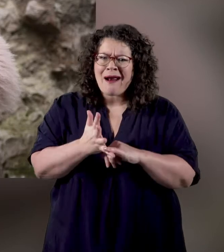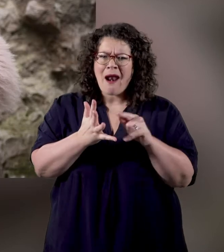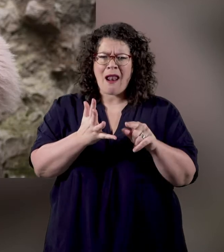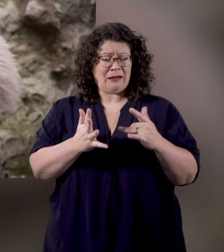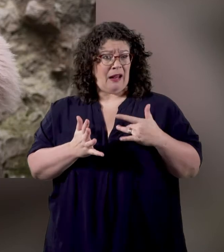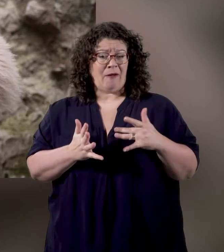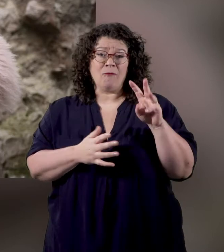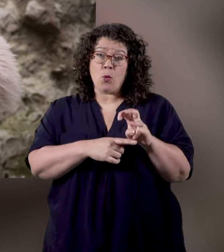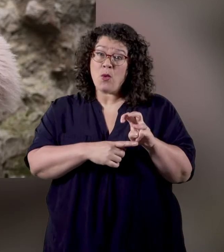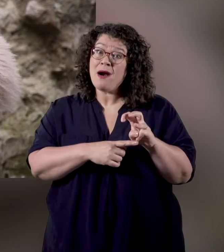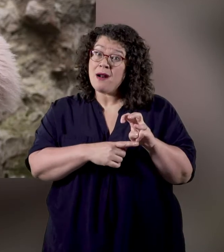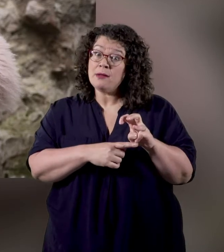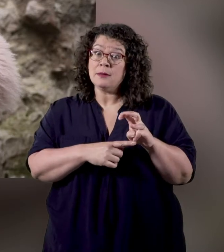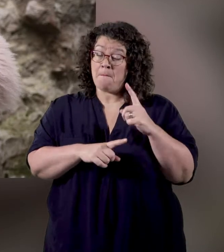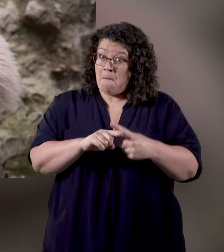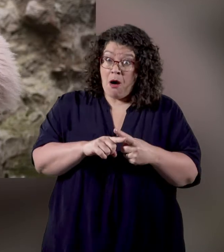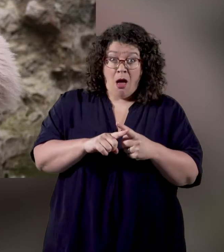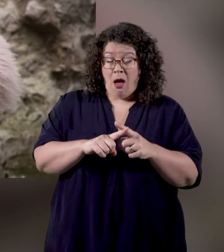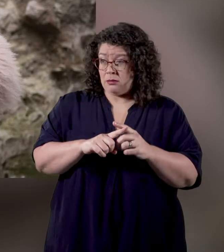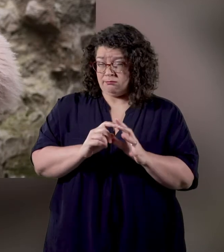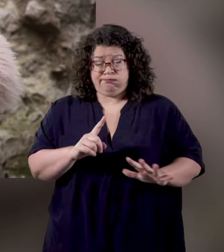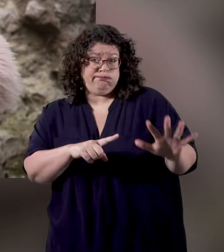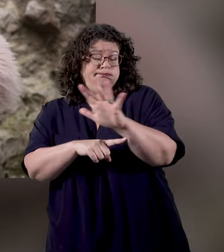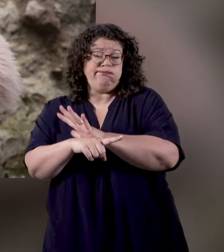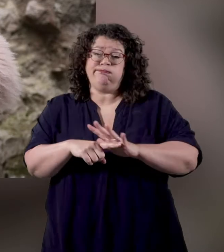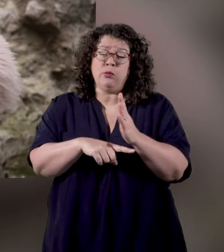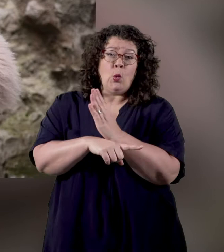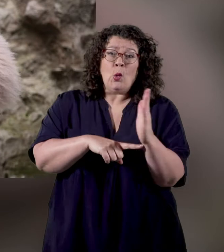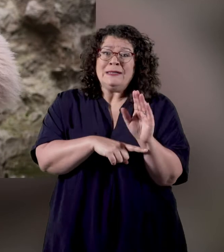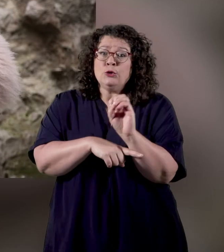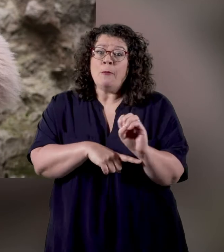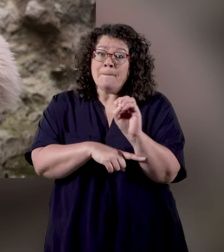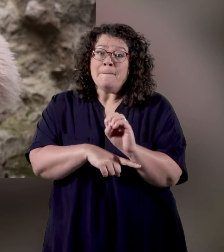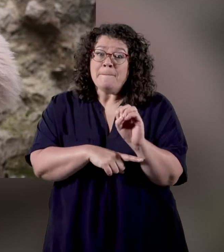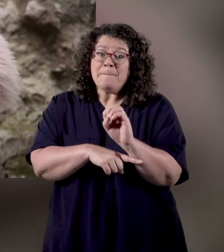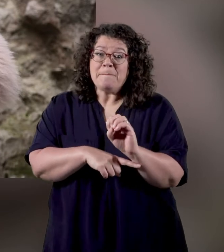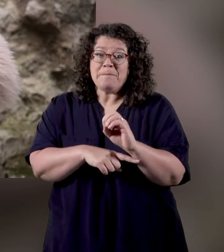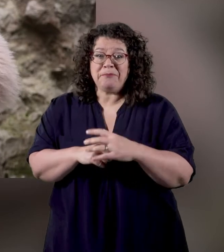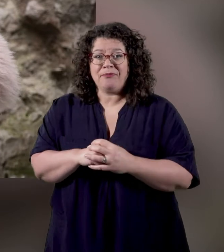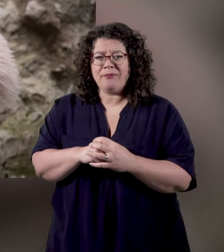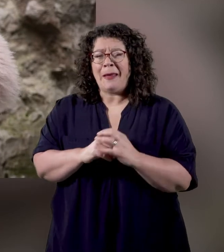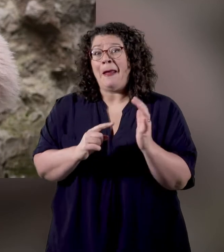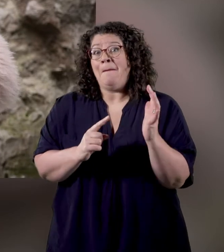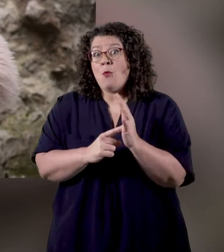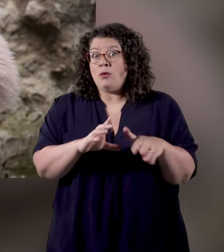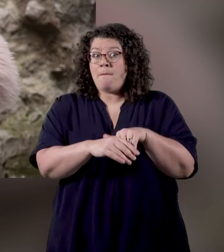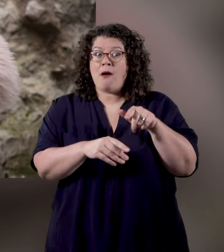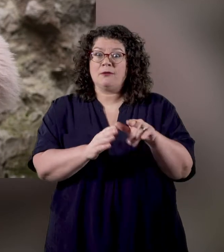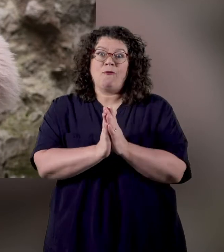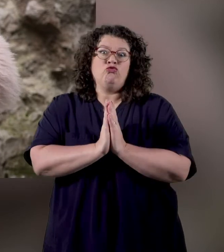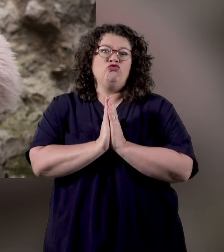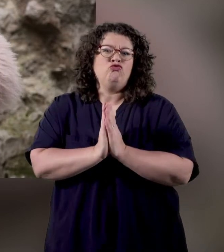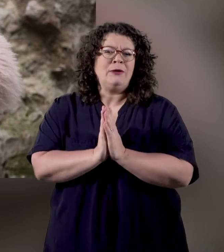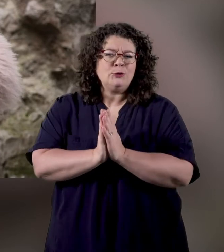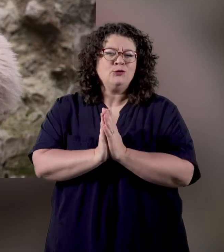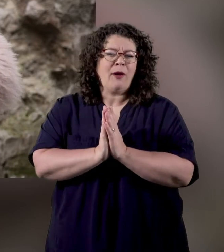pryd. Oedd nhw hefyd yn byw dros ledled gorllewin Ewrop. Ac yn bwysig iawn i'w crefydd oedd